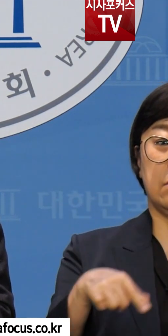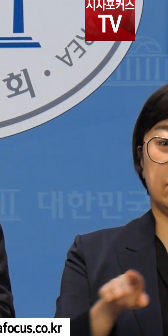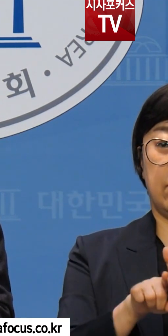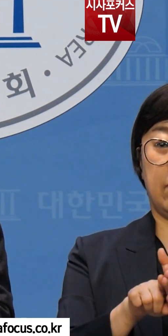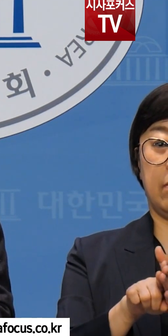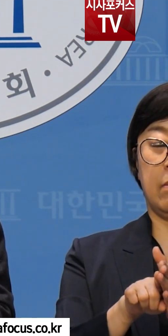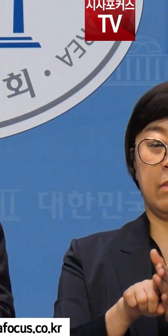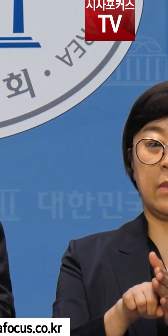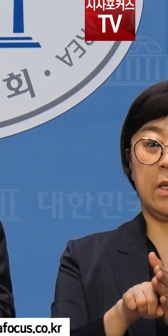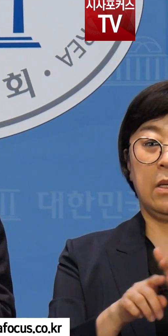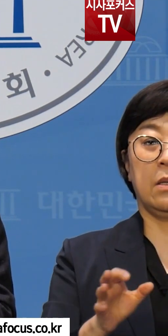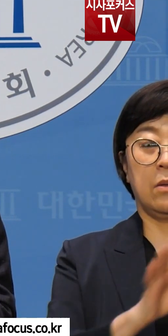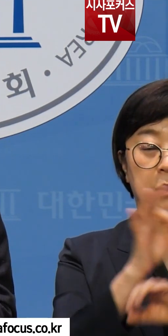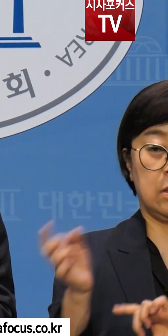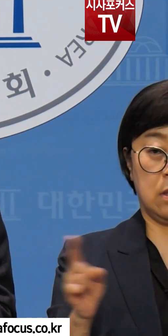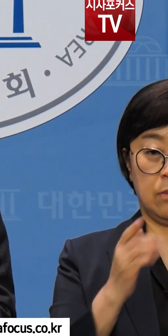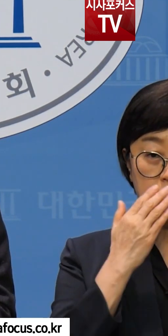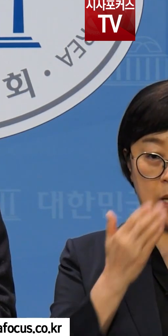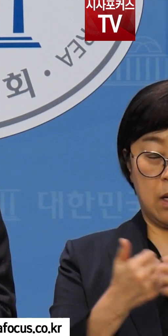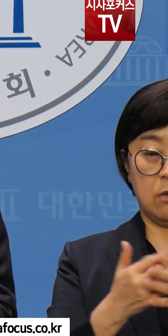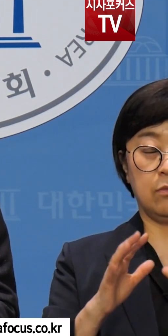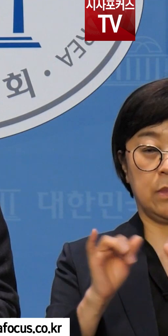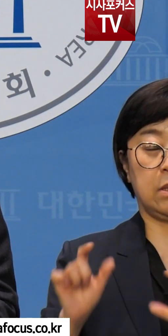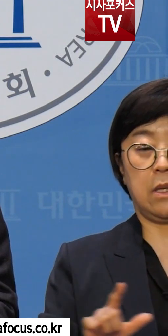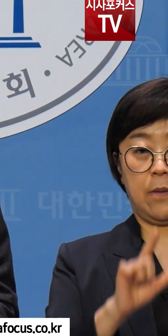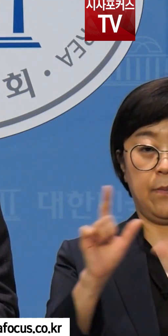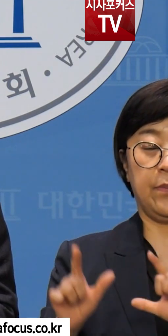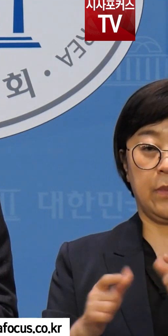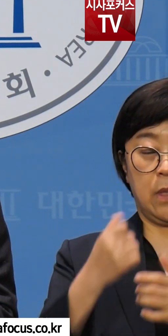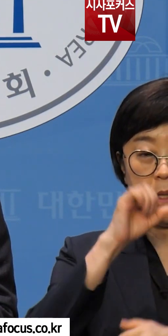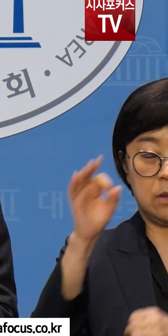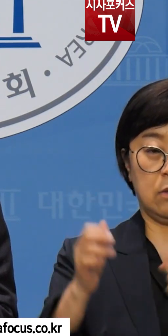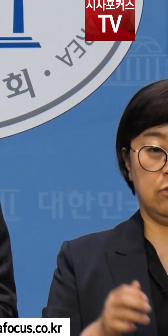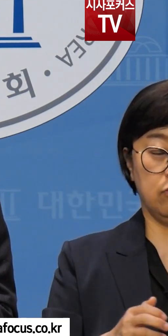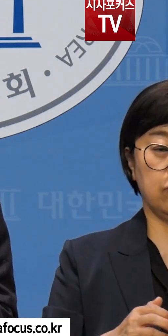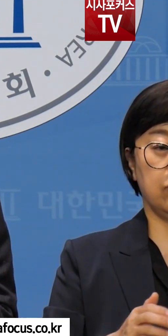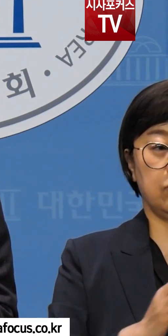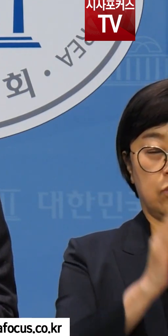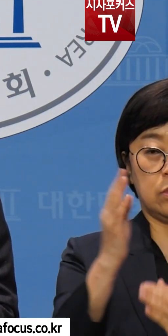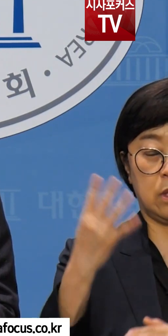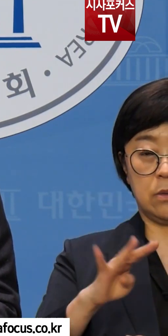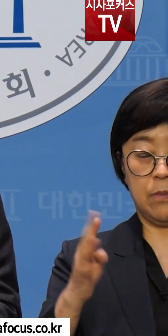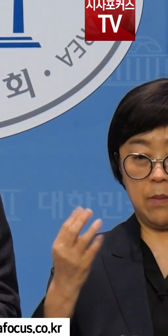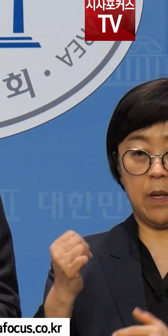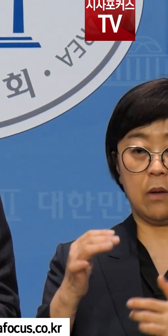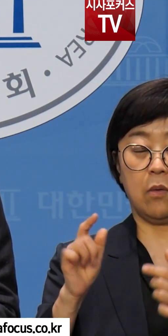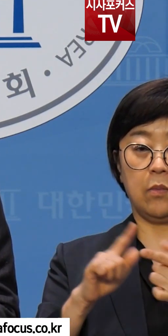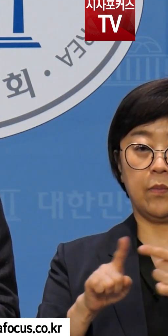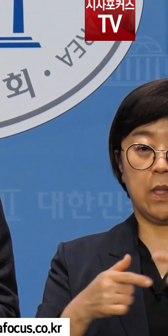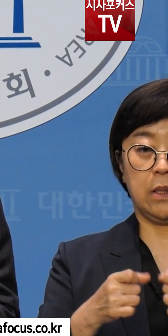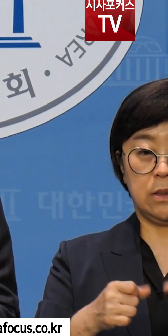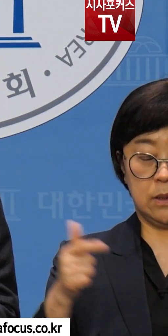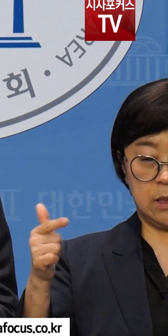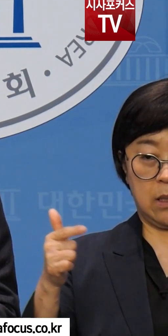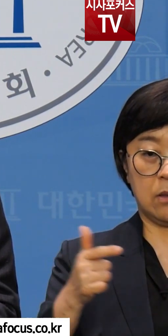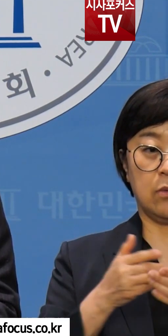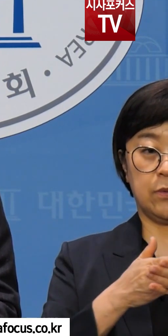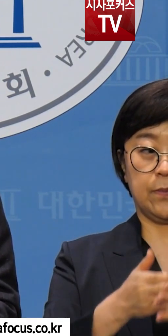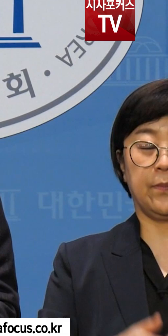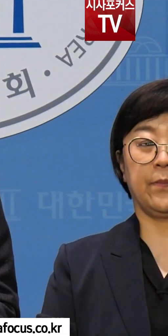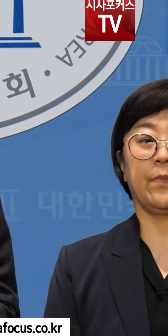수 있고 그것을 통해서 경제를 활성화시킬 수 있는 민생예산 6조 4,800여억 원의 증액을